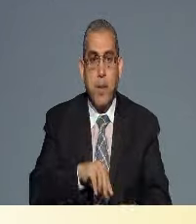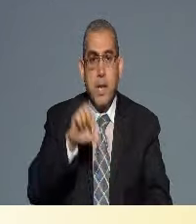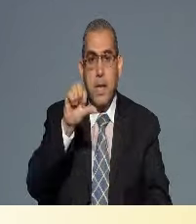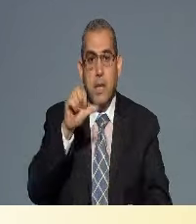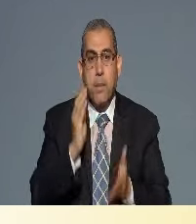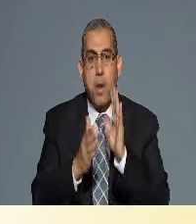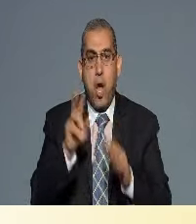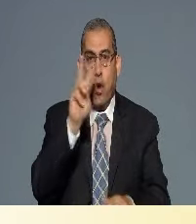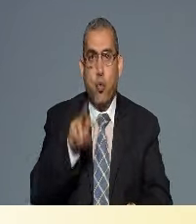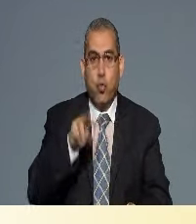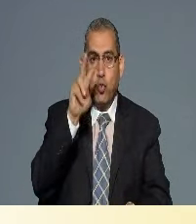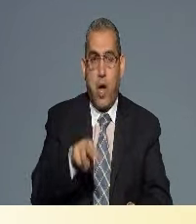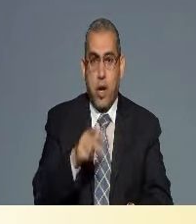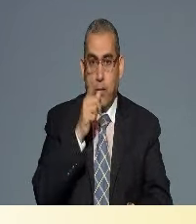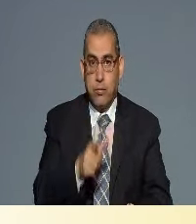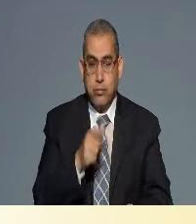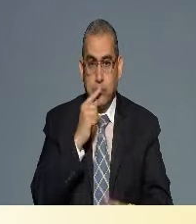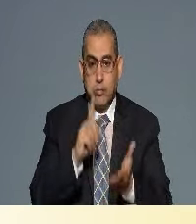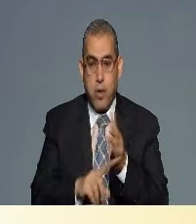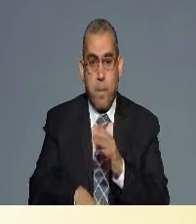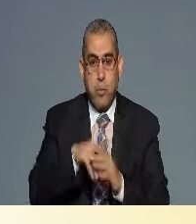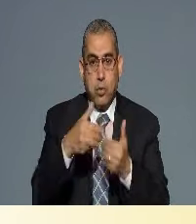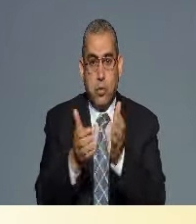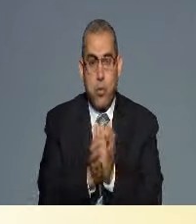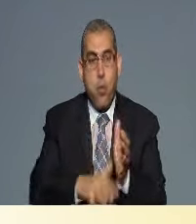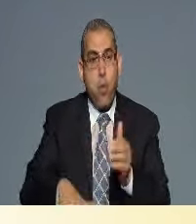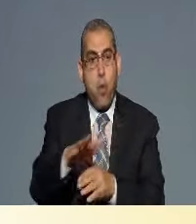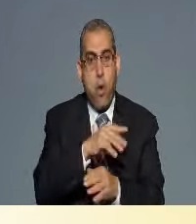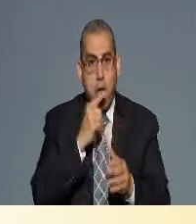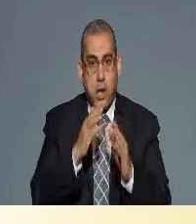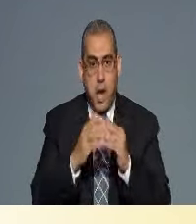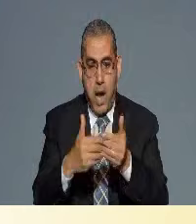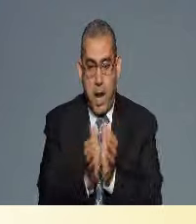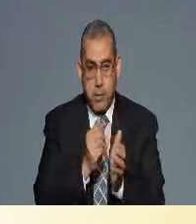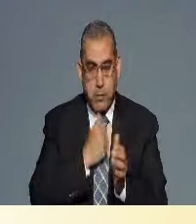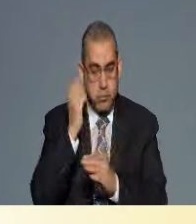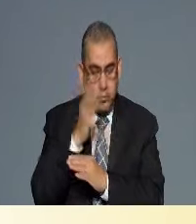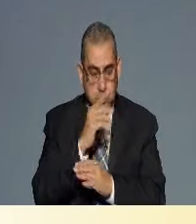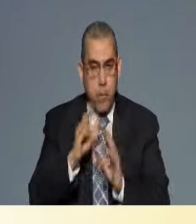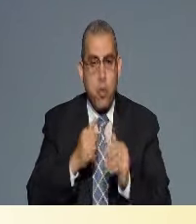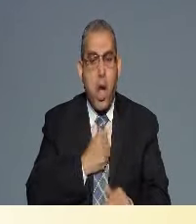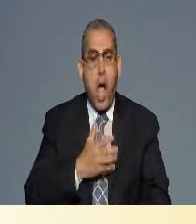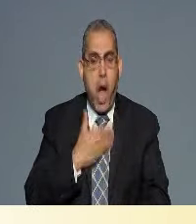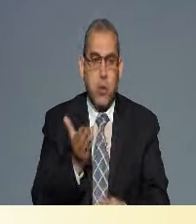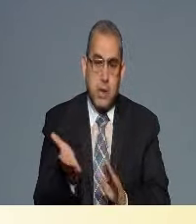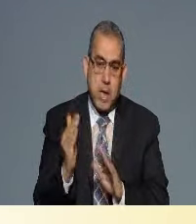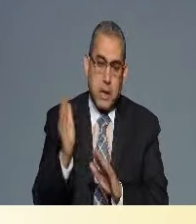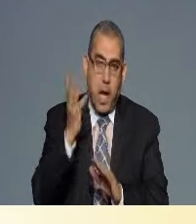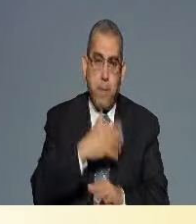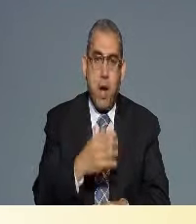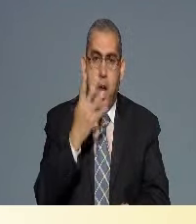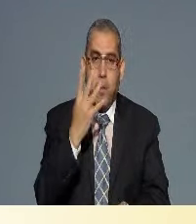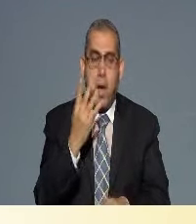ب9 مليار دولار، وحنوضح دور الجهاز في كل هذه العناصر. مخطط الدولة إضافة